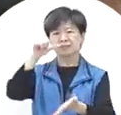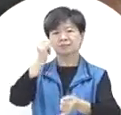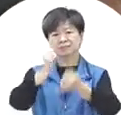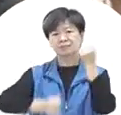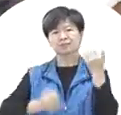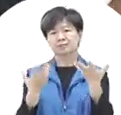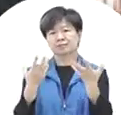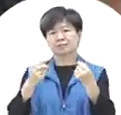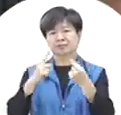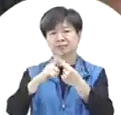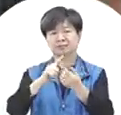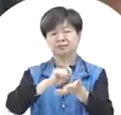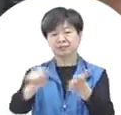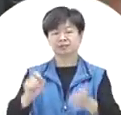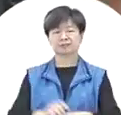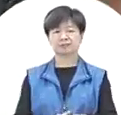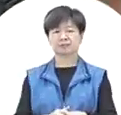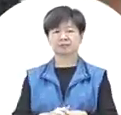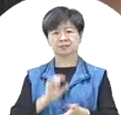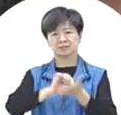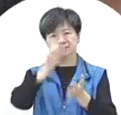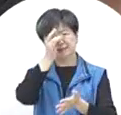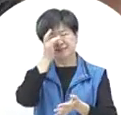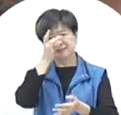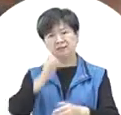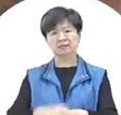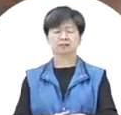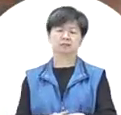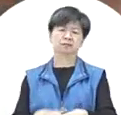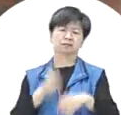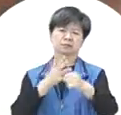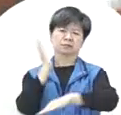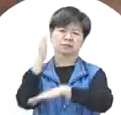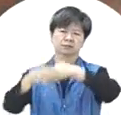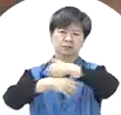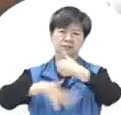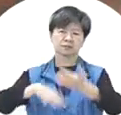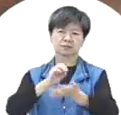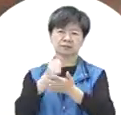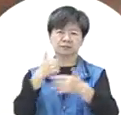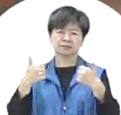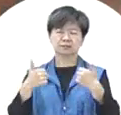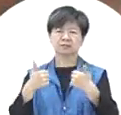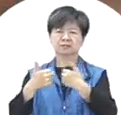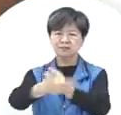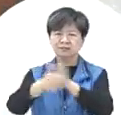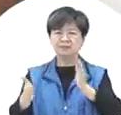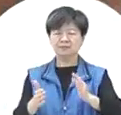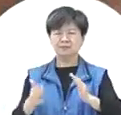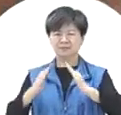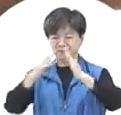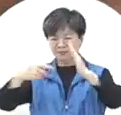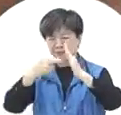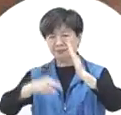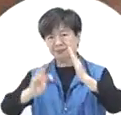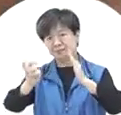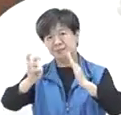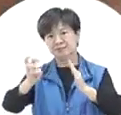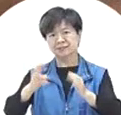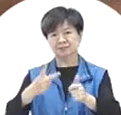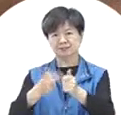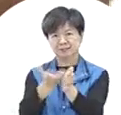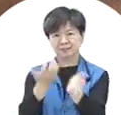长啊 标不出去，以后我们再用设计标。 你要去改你市政府的记者室30万啊，你可以用你的第二预备金花